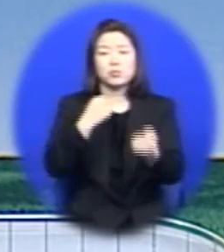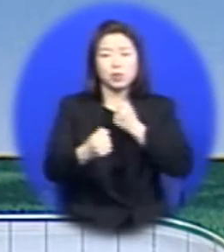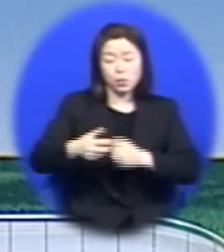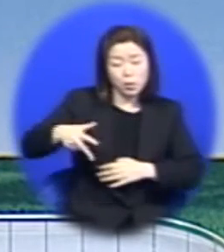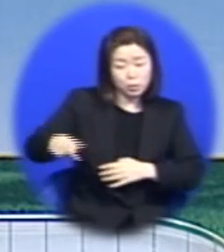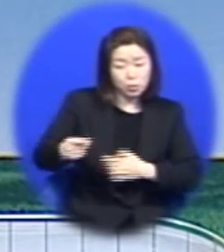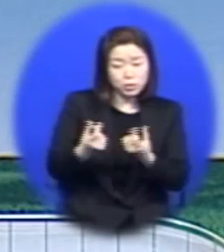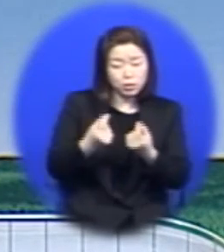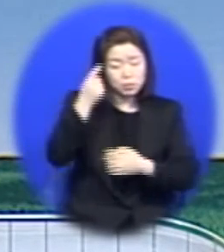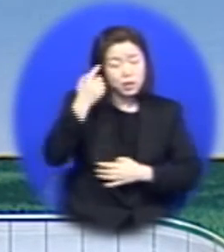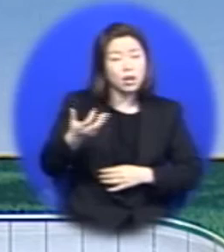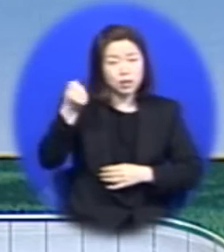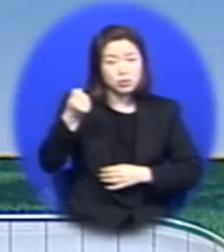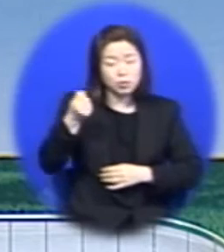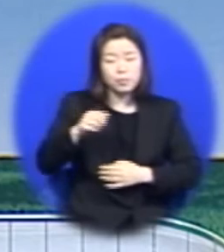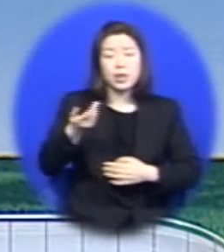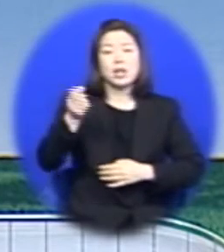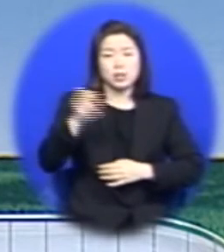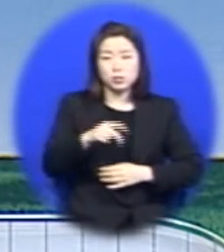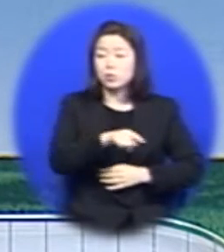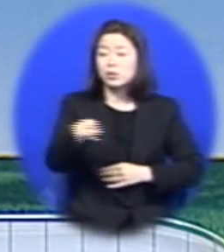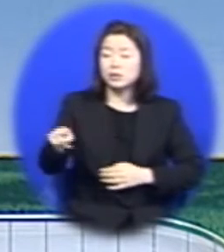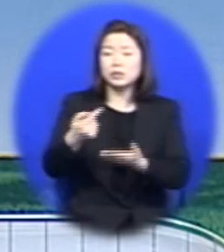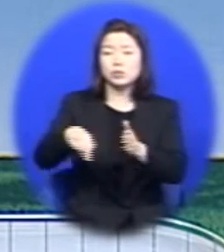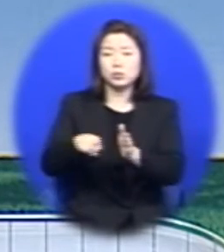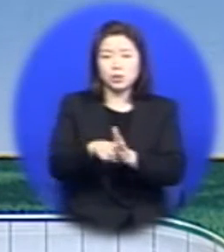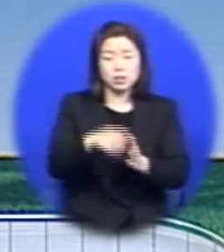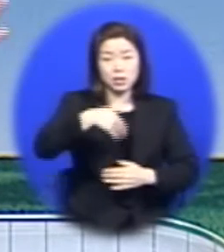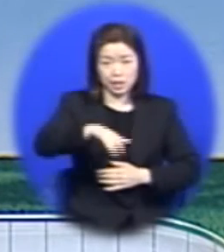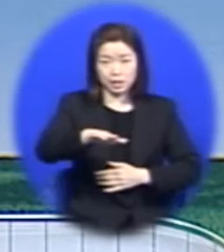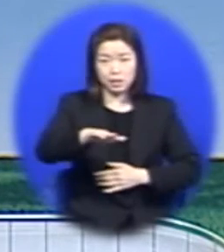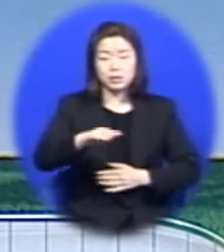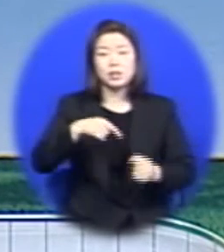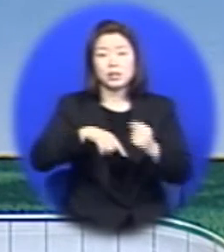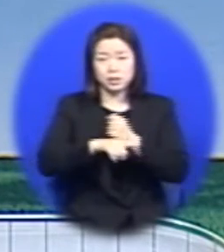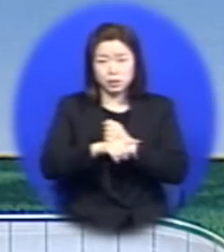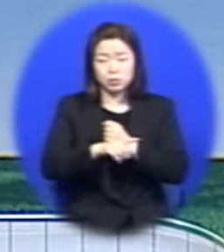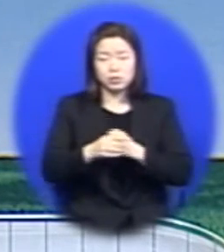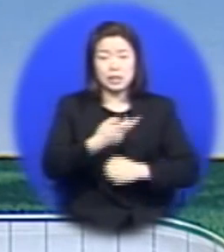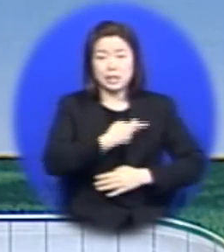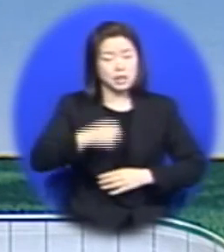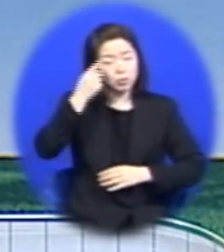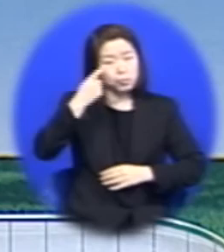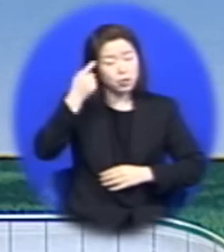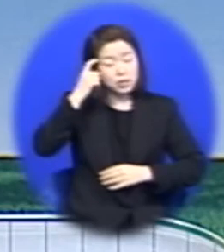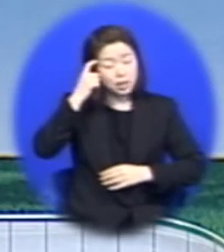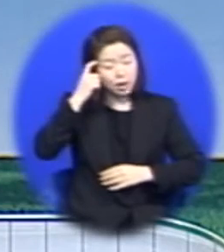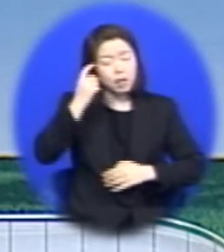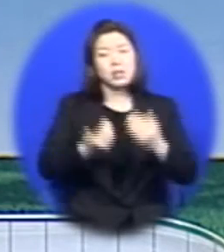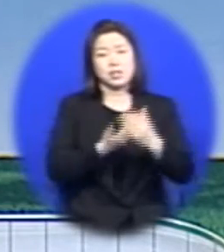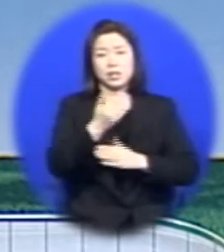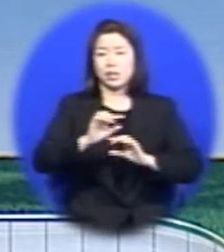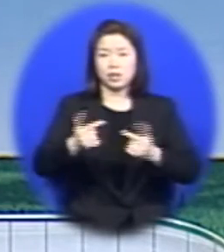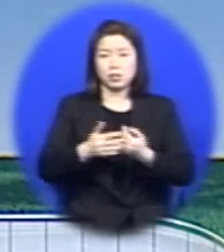배설물처럼 여기고 그리고 그들을 위해서 갔다는 것은 사도 바울의 생각에서 나온 이야기가 아닙니다.